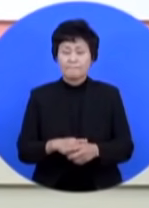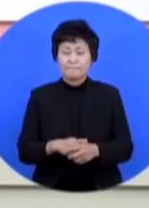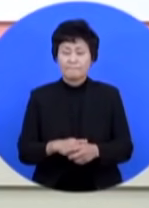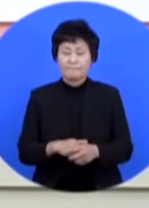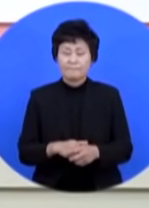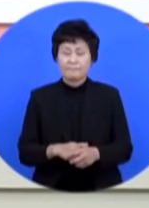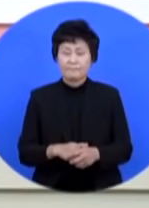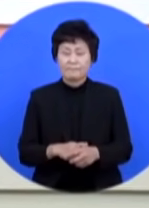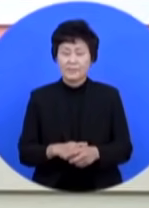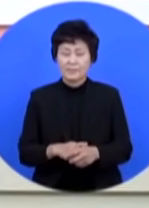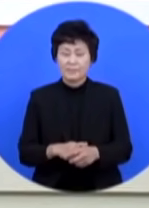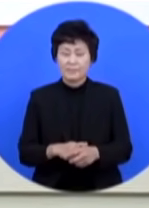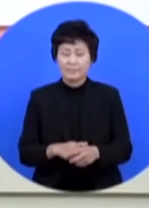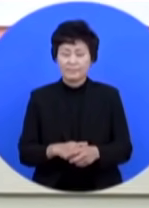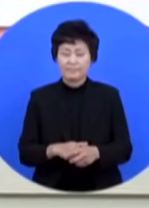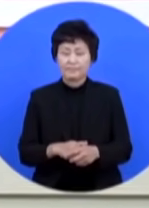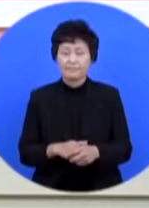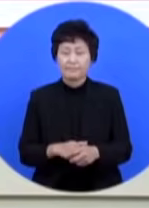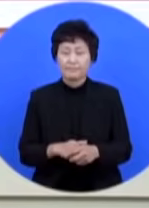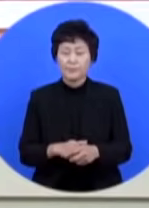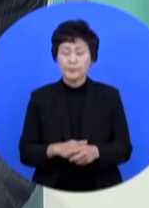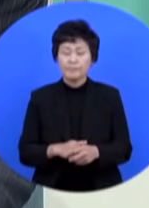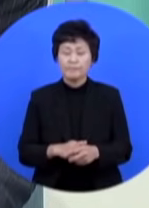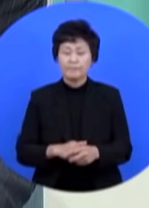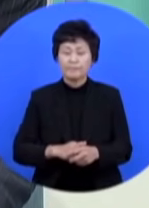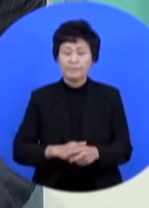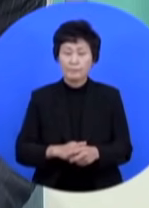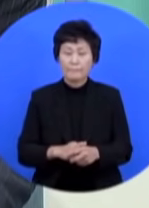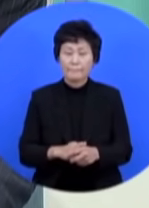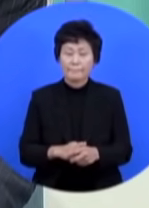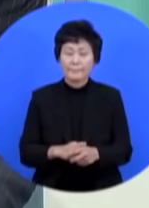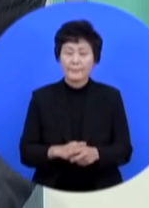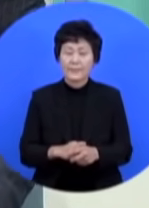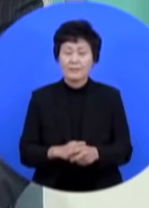다섯 번째부터는 목사님 제가 읽을게요.